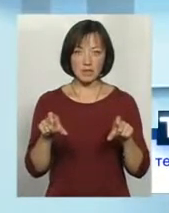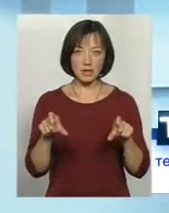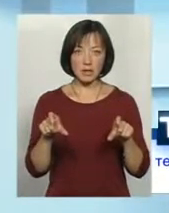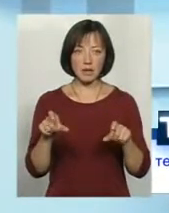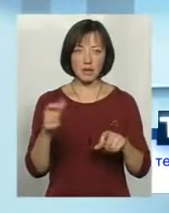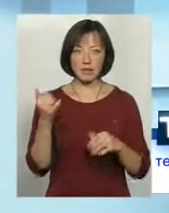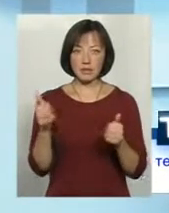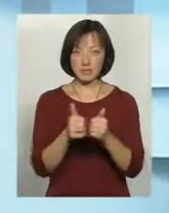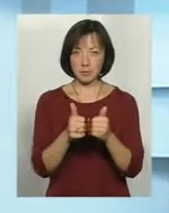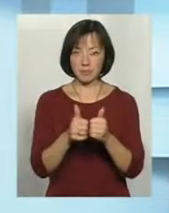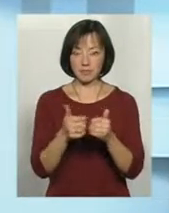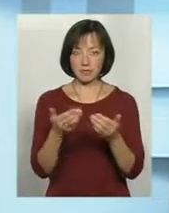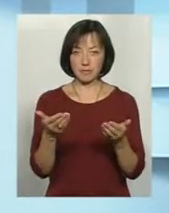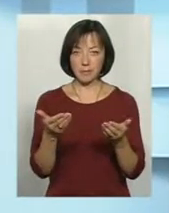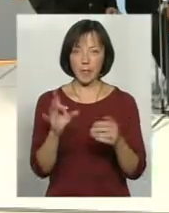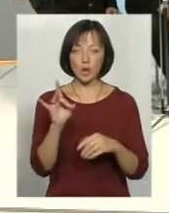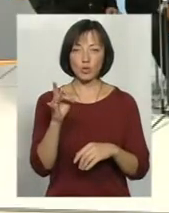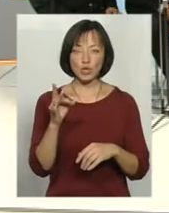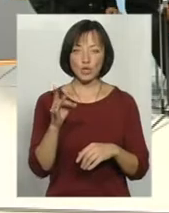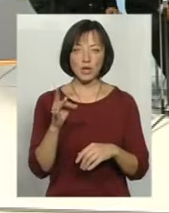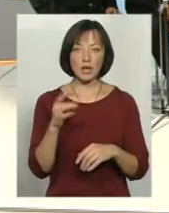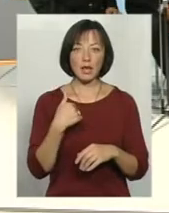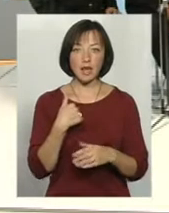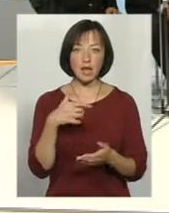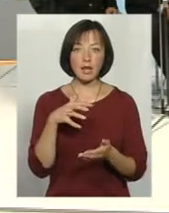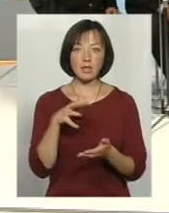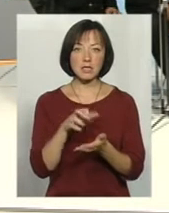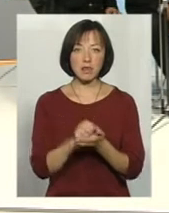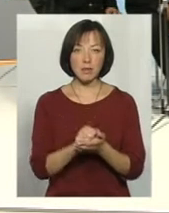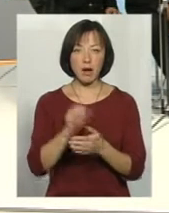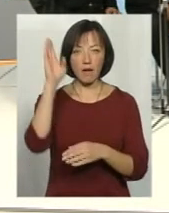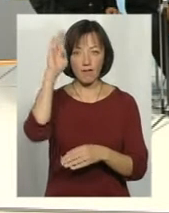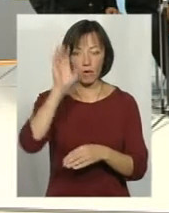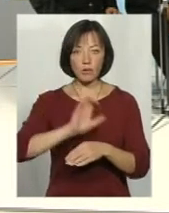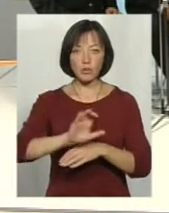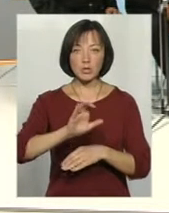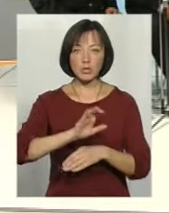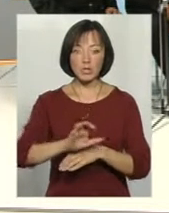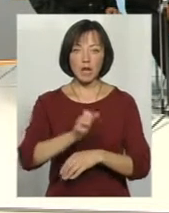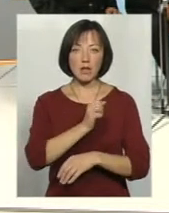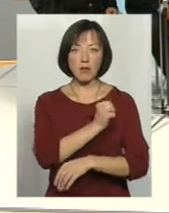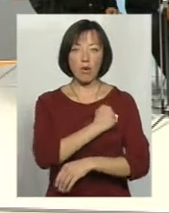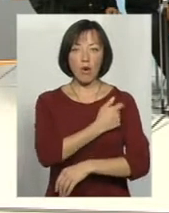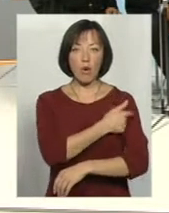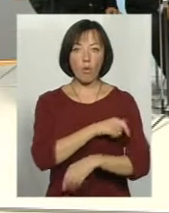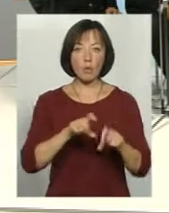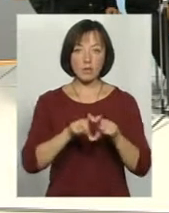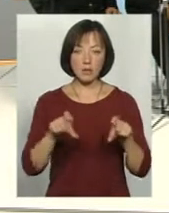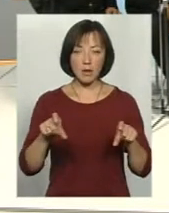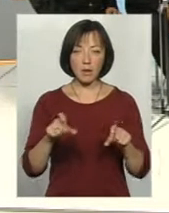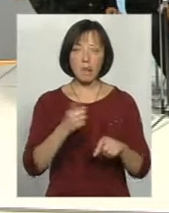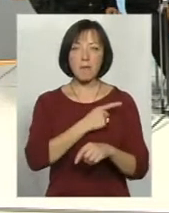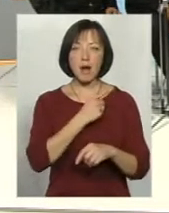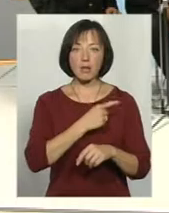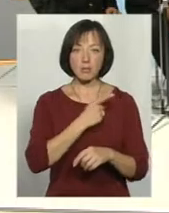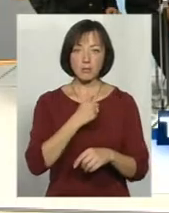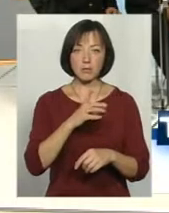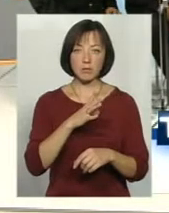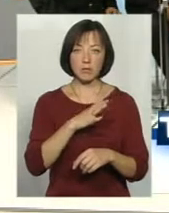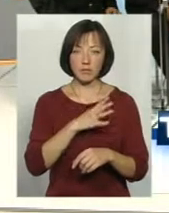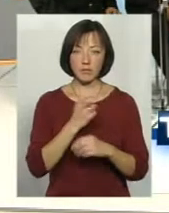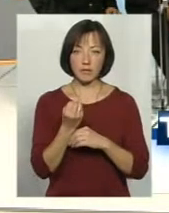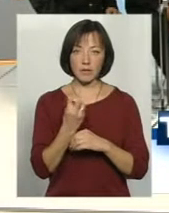про який ви говорите. Ну, я займався водопостачанням госпіталя. 7 років працював майстром, у мене було 12